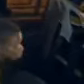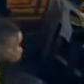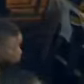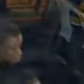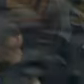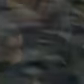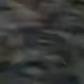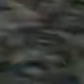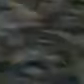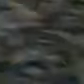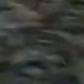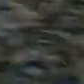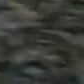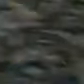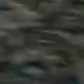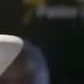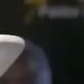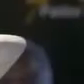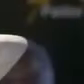félicitations